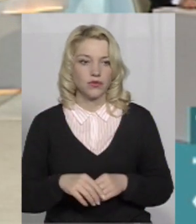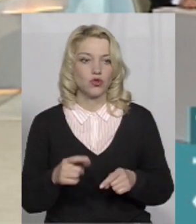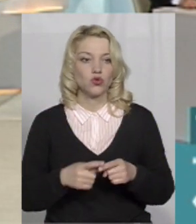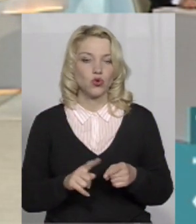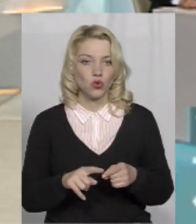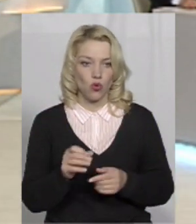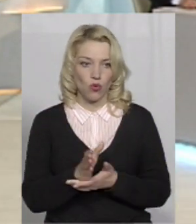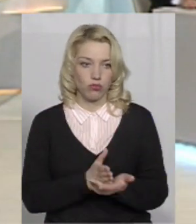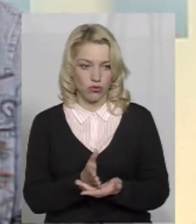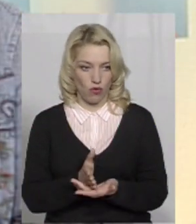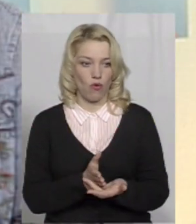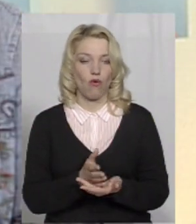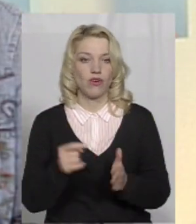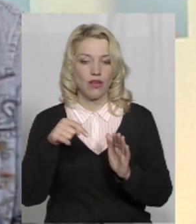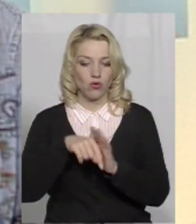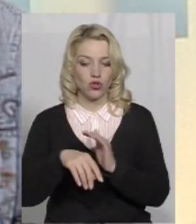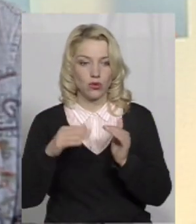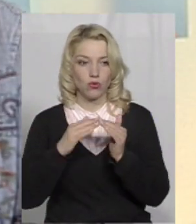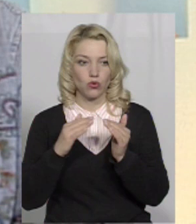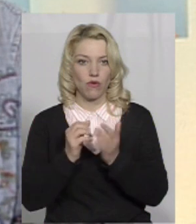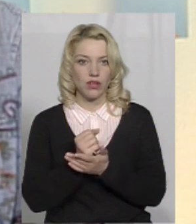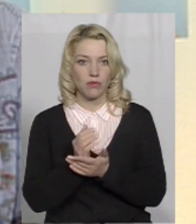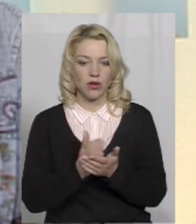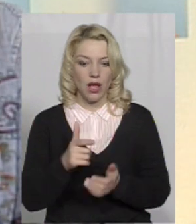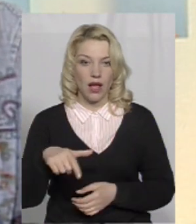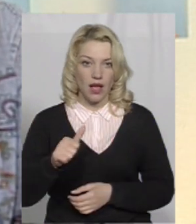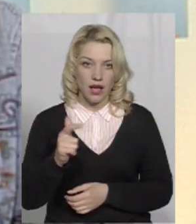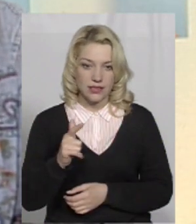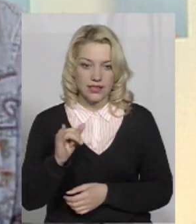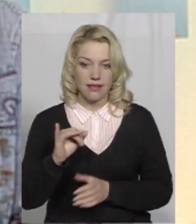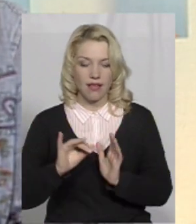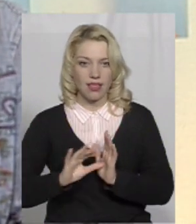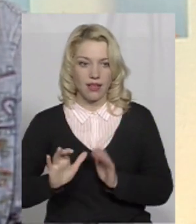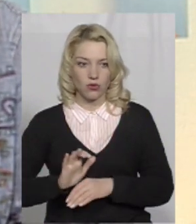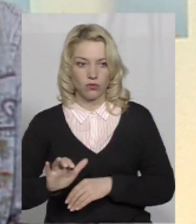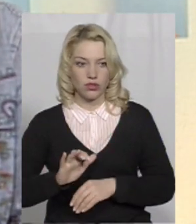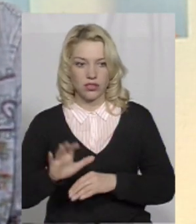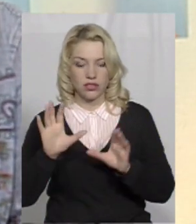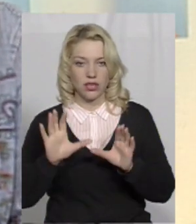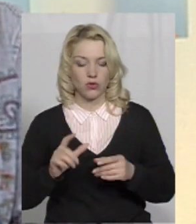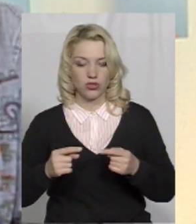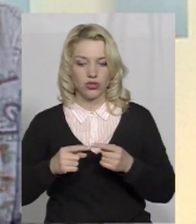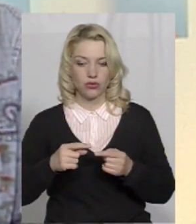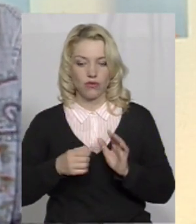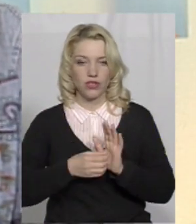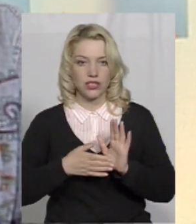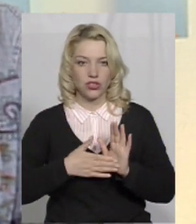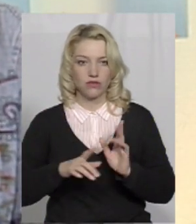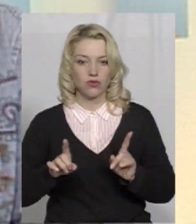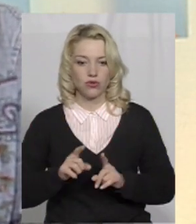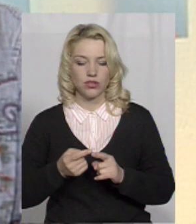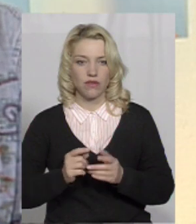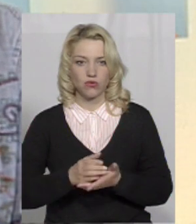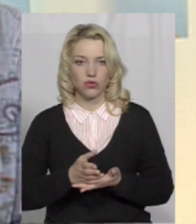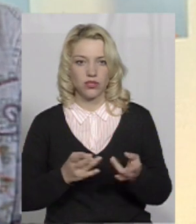щодо обслуговування внутрішньобудинкових мереж газових і електропостачання, закон чітко визначив, що ця функція